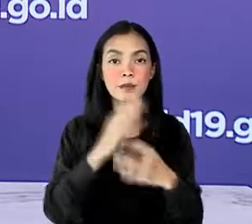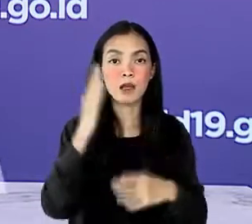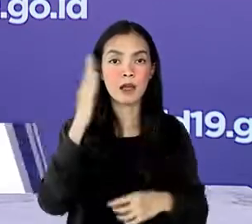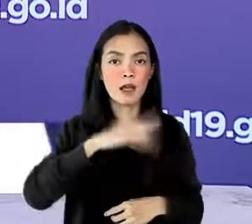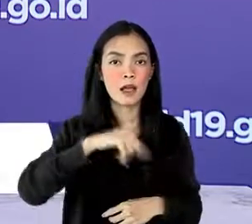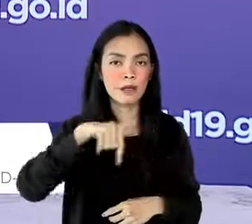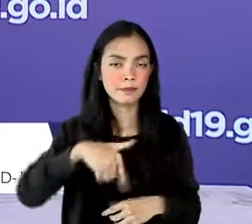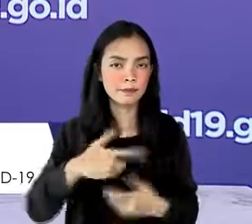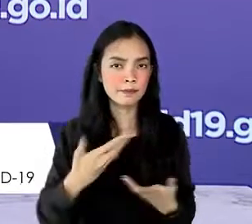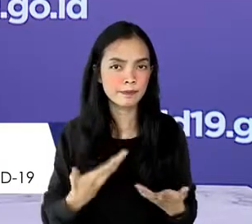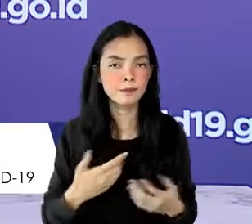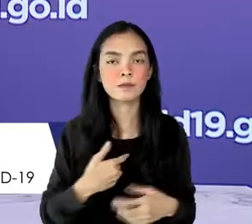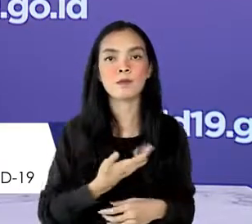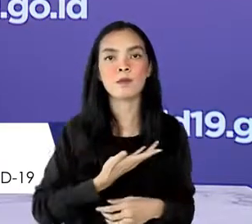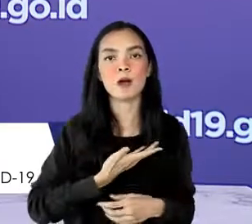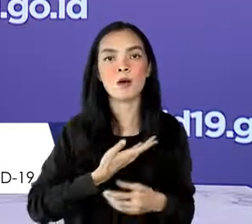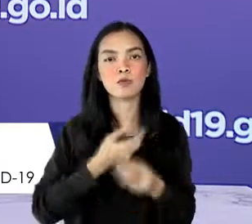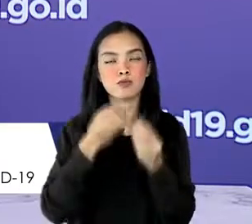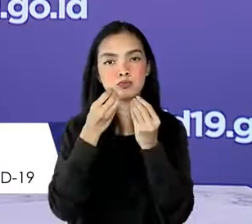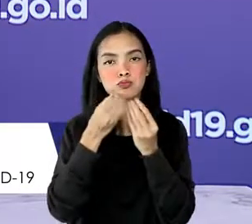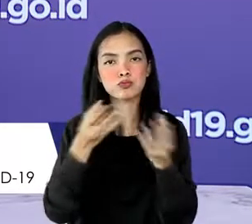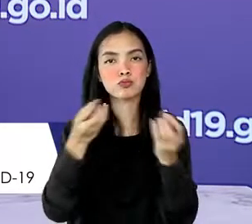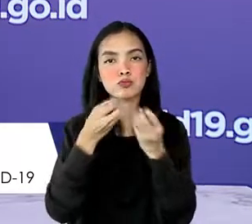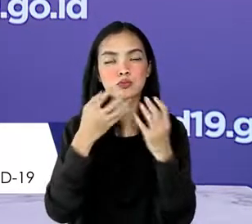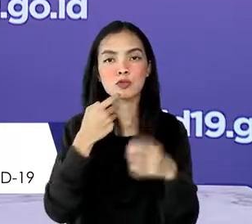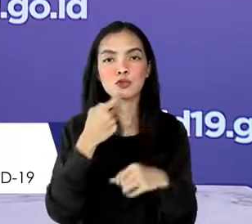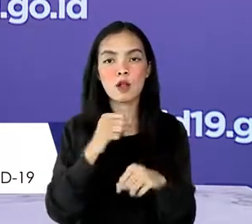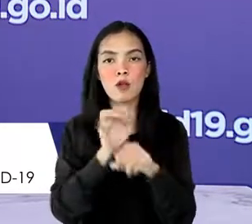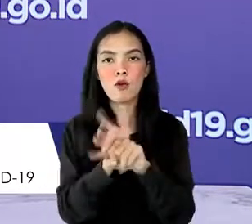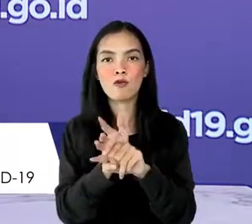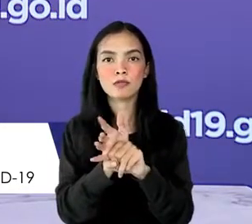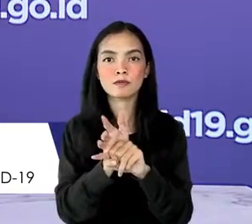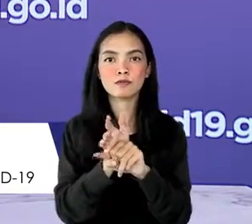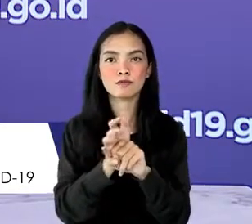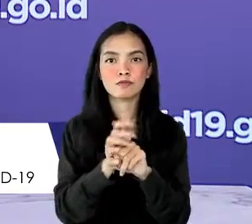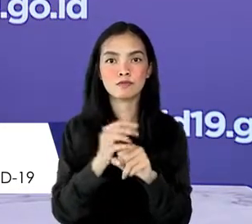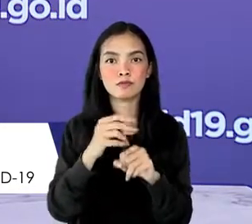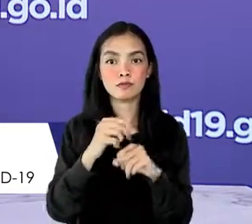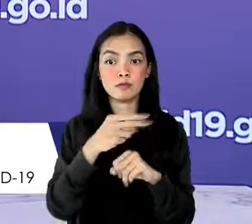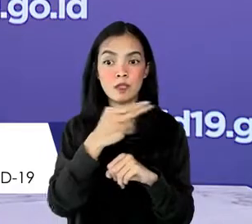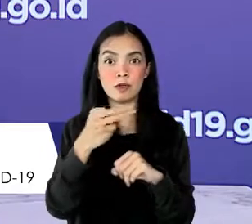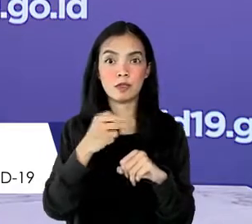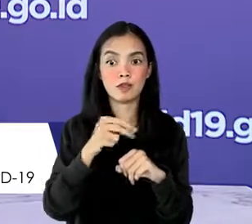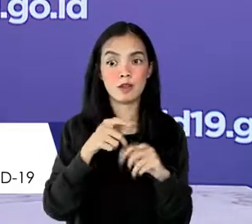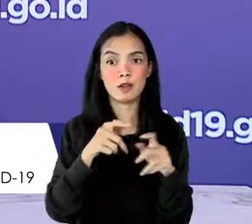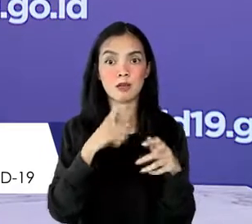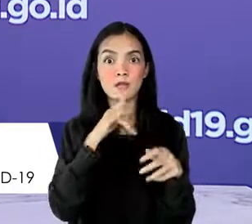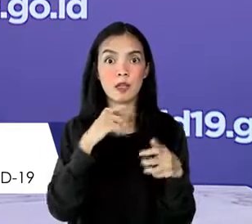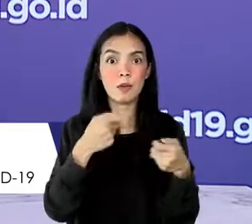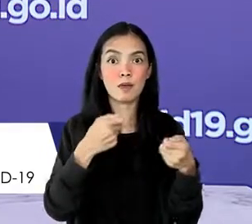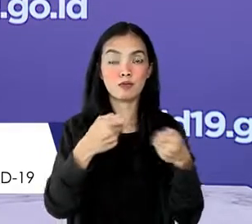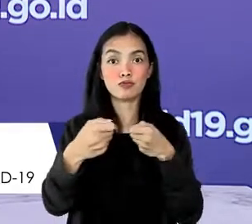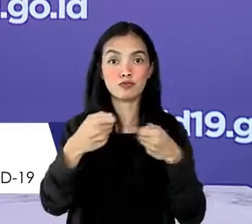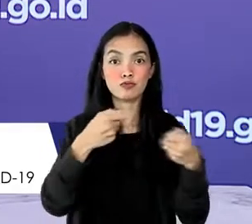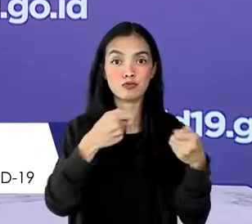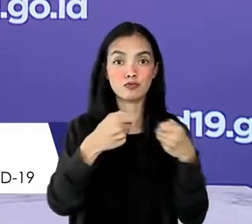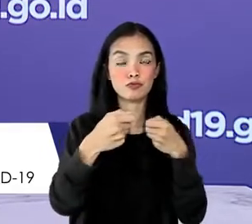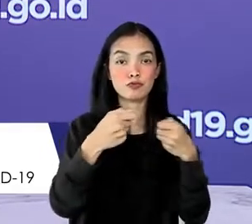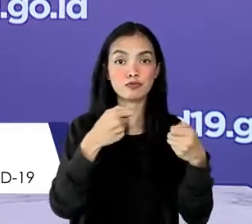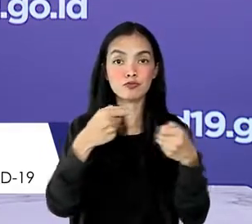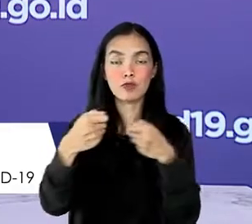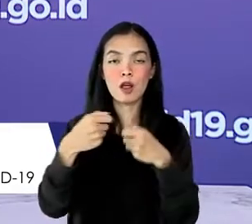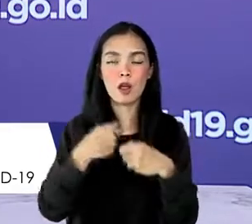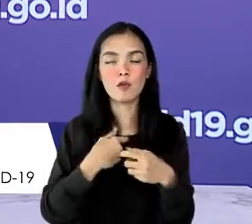ini saya akan menyampaikan perkembangan penanganan COVID-19 di Indonesia. Saya akan menyampaikan